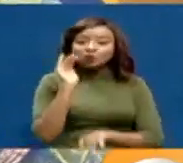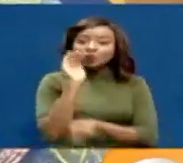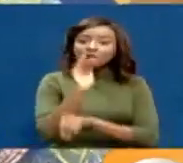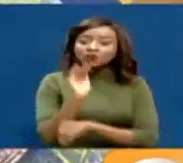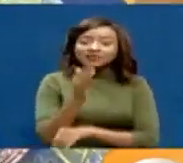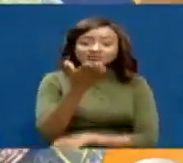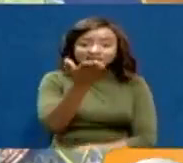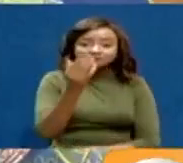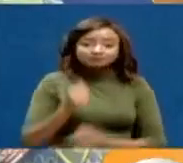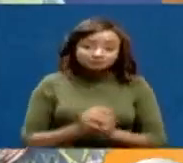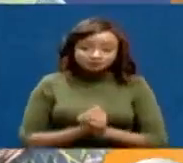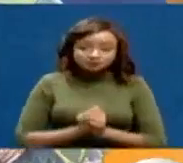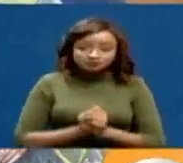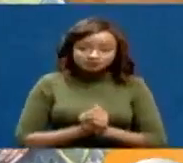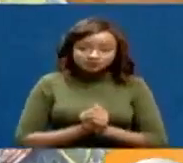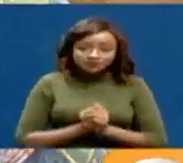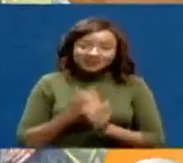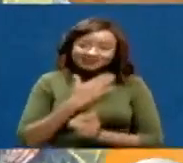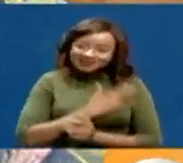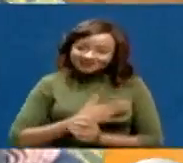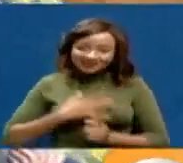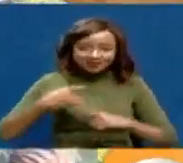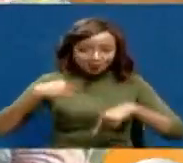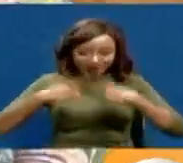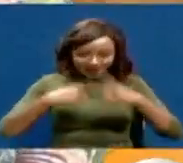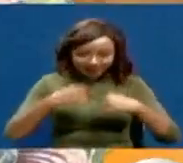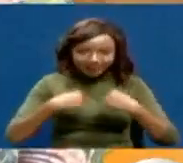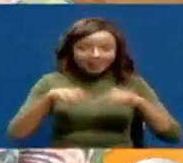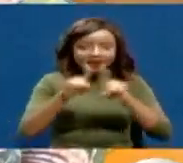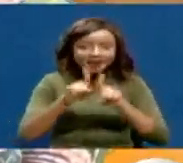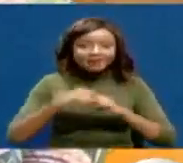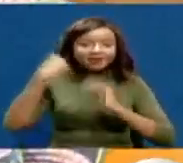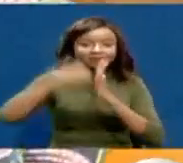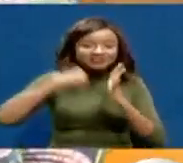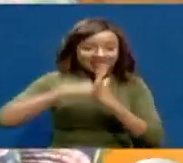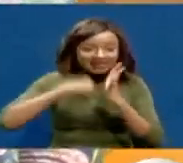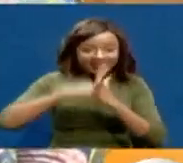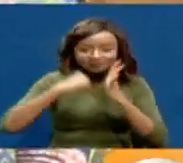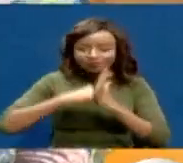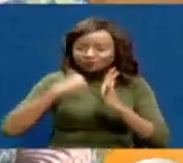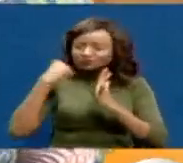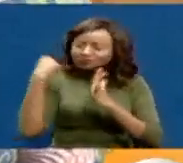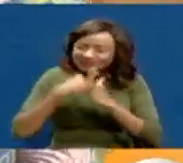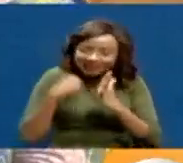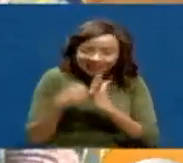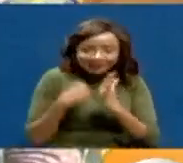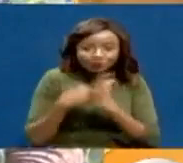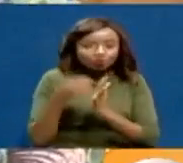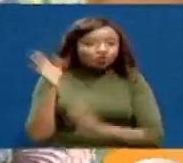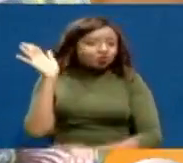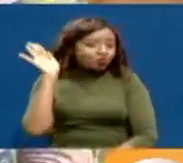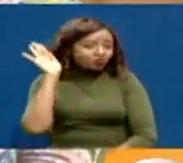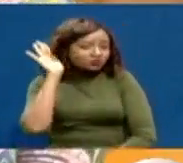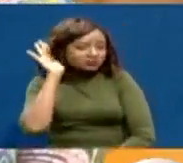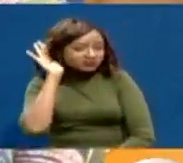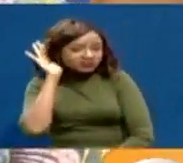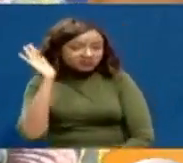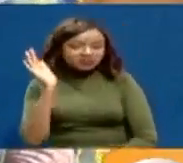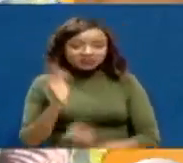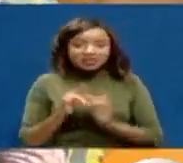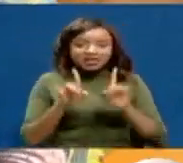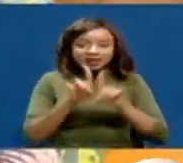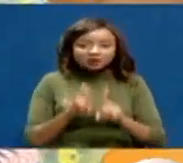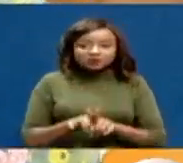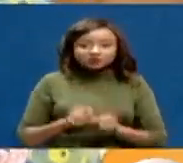tuendelee na tujaribu sana kuhakikisha ya kwamba tuatii na tuhakikisha ya